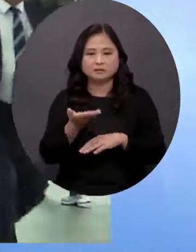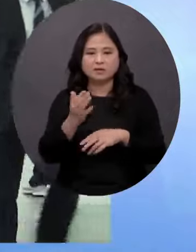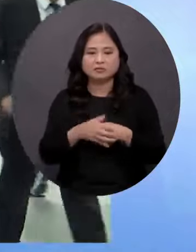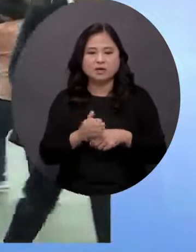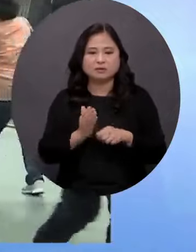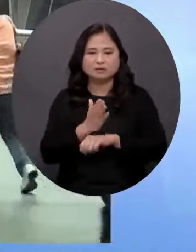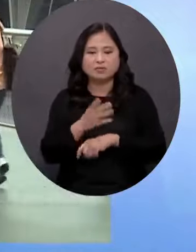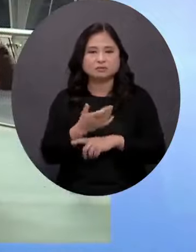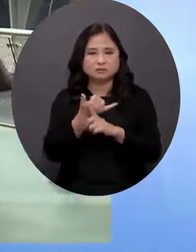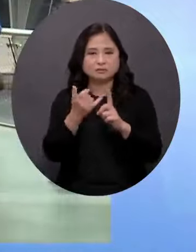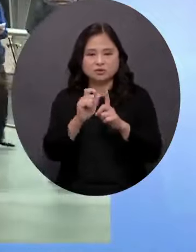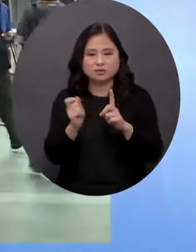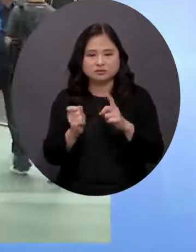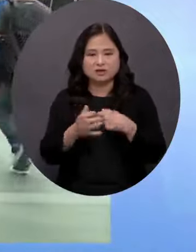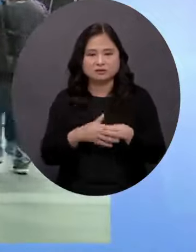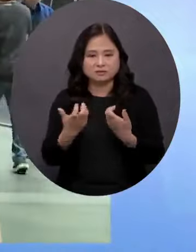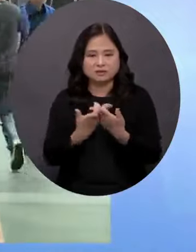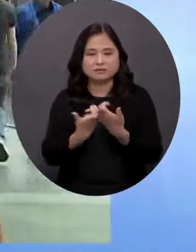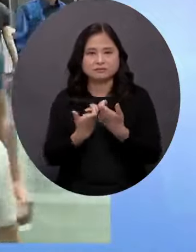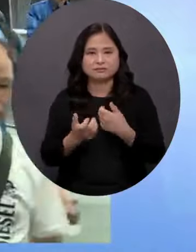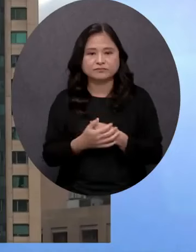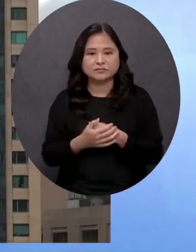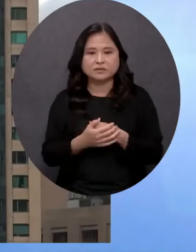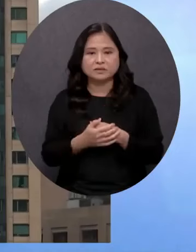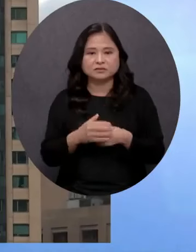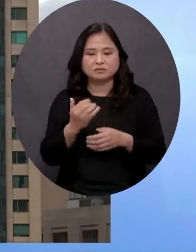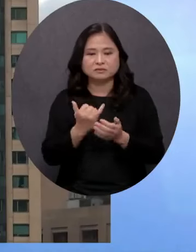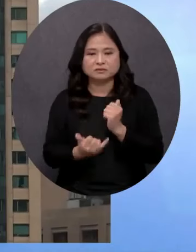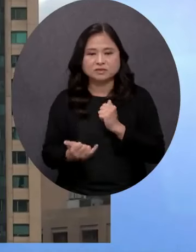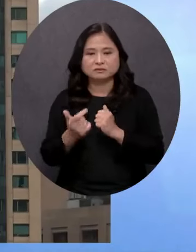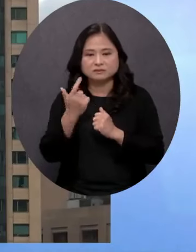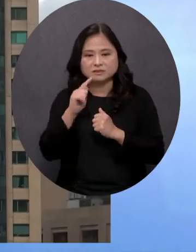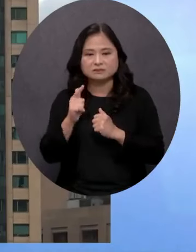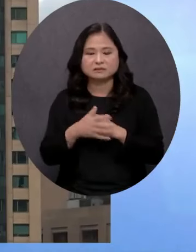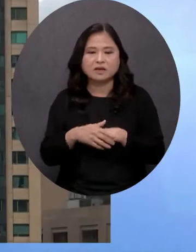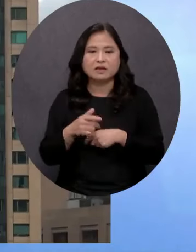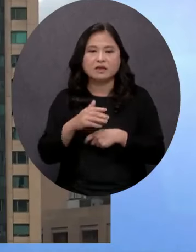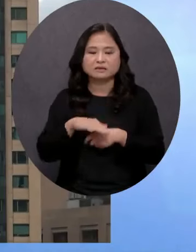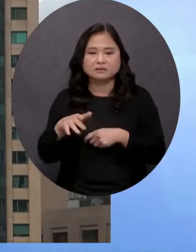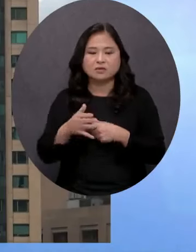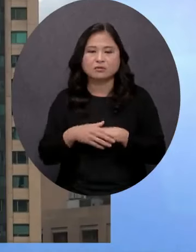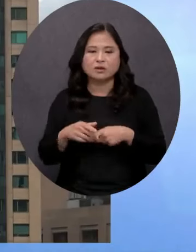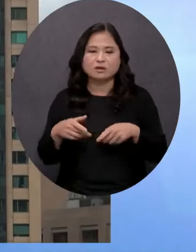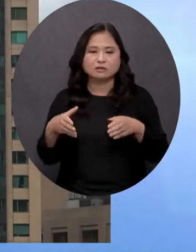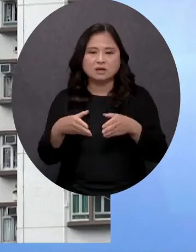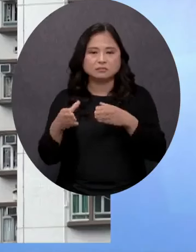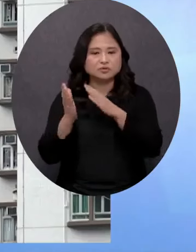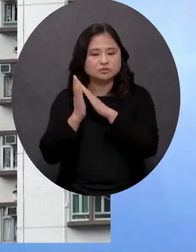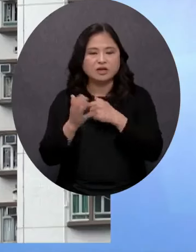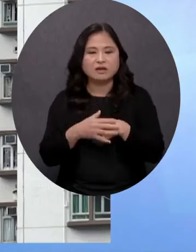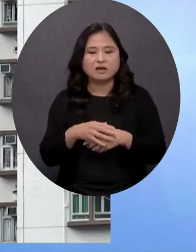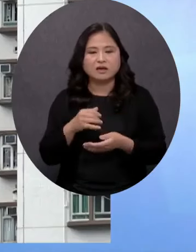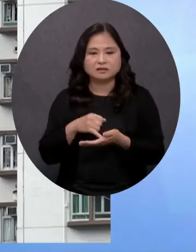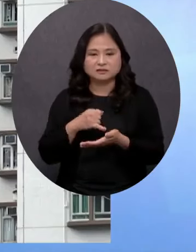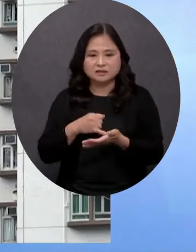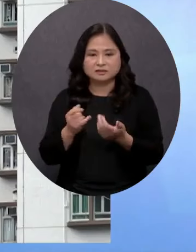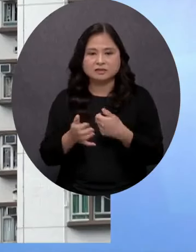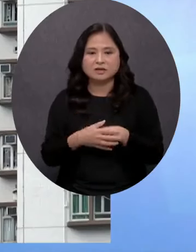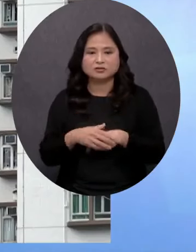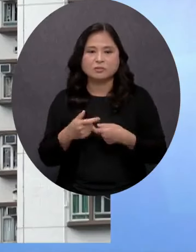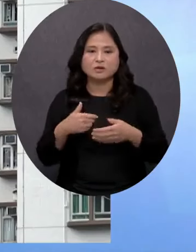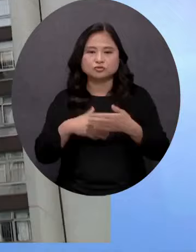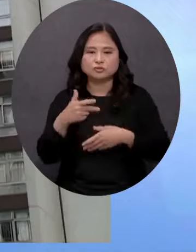以16%税率计算。和新生子女同住的納稅人居所貸款利息及住宅租金扣